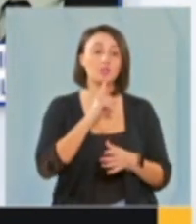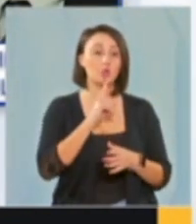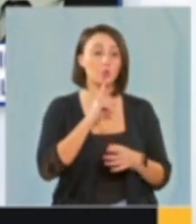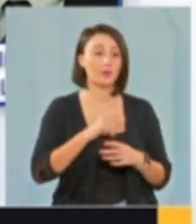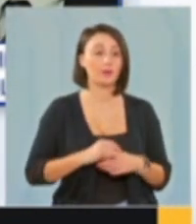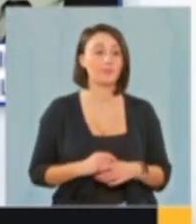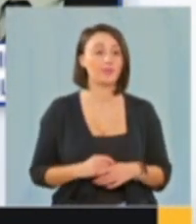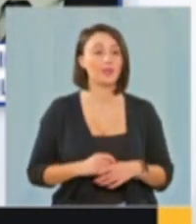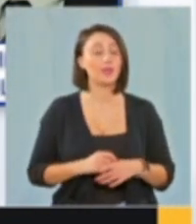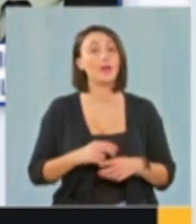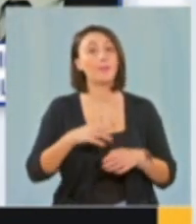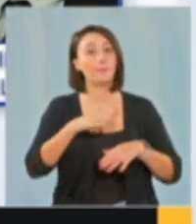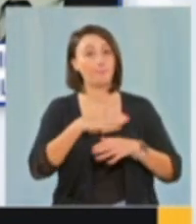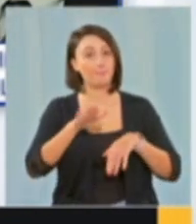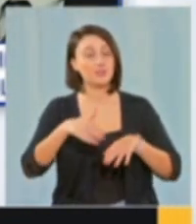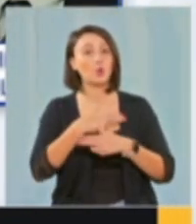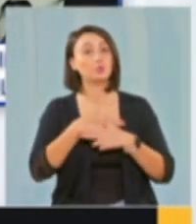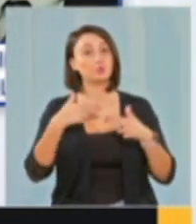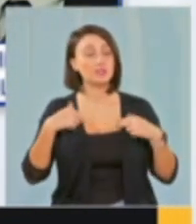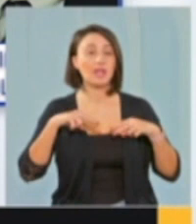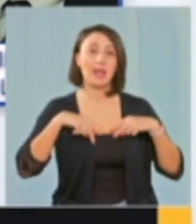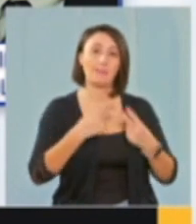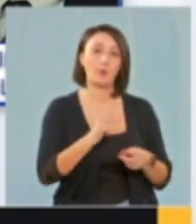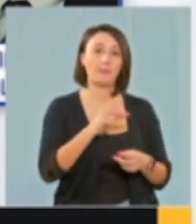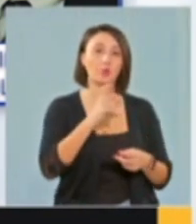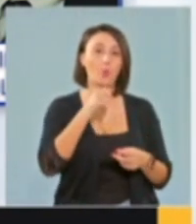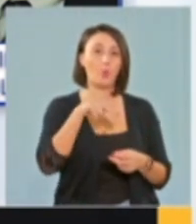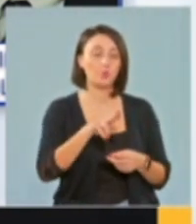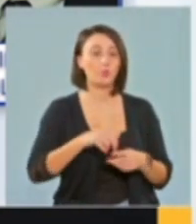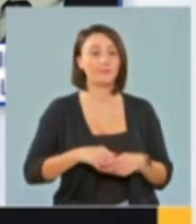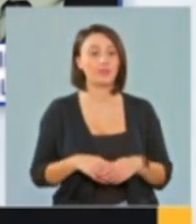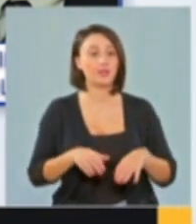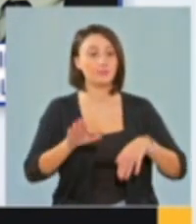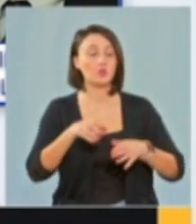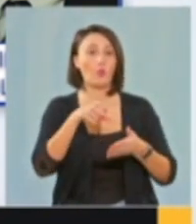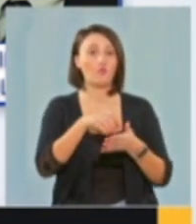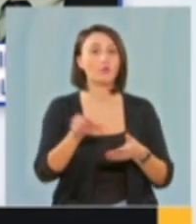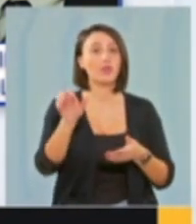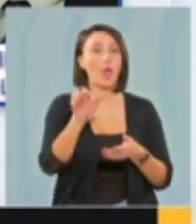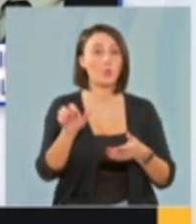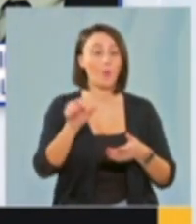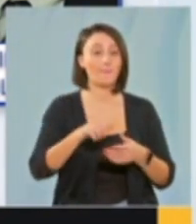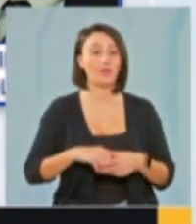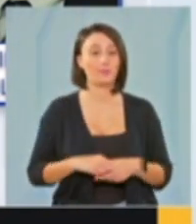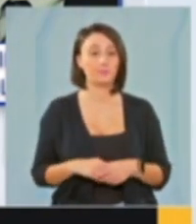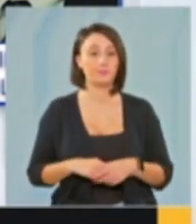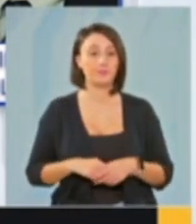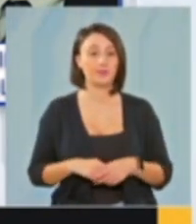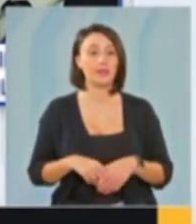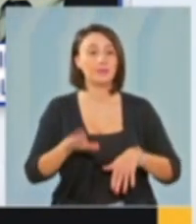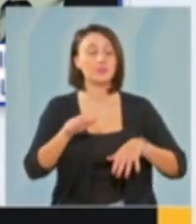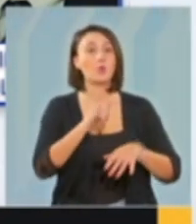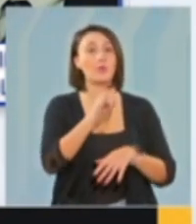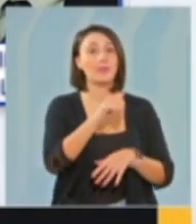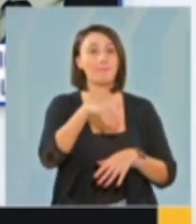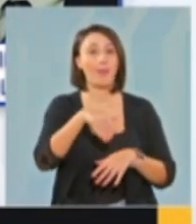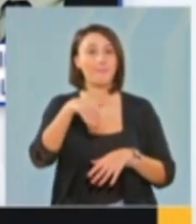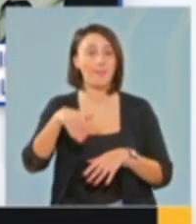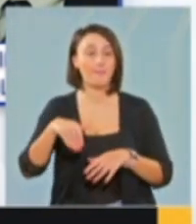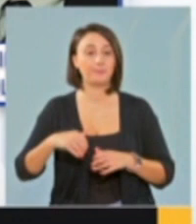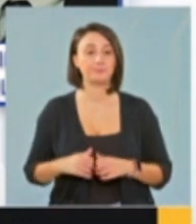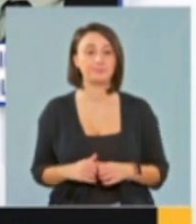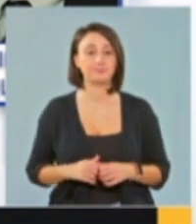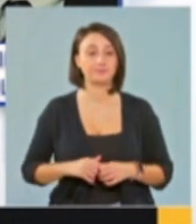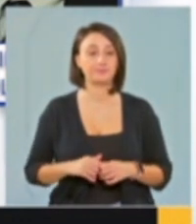Cătălin predoiu care se întoarce încă o dată la justiție Dan Vâlceanu care trece la fonduri europene și Daniel cădariu care va fi